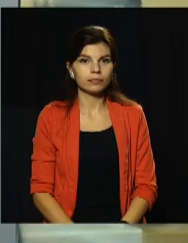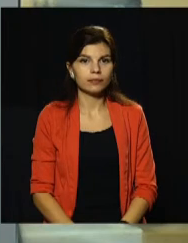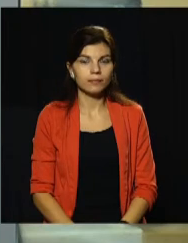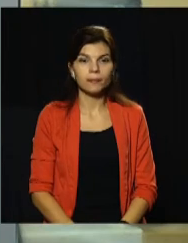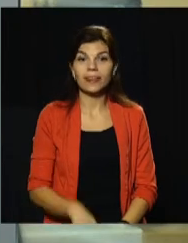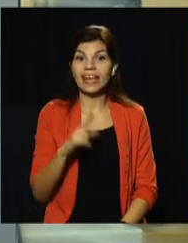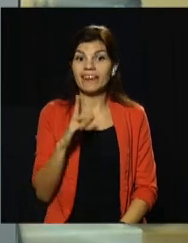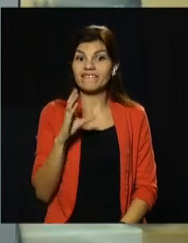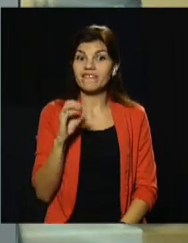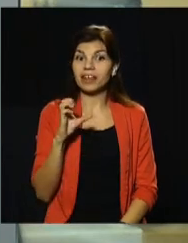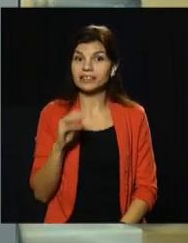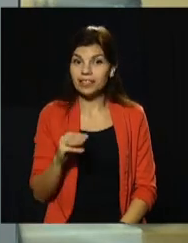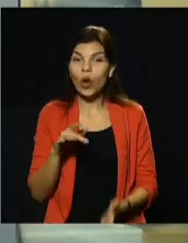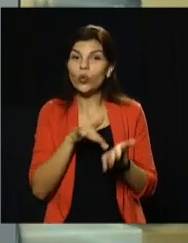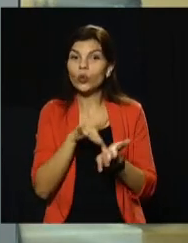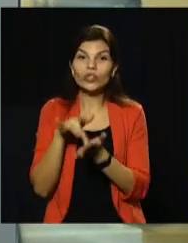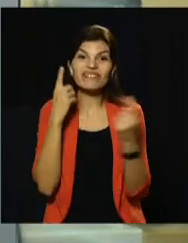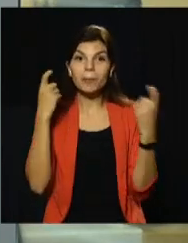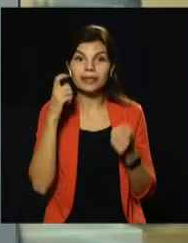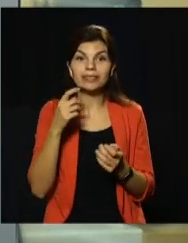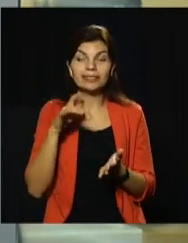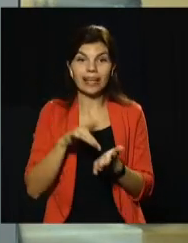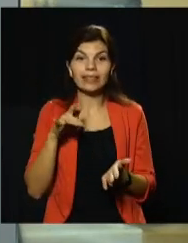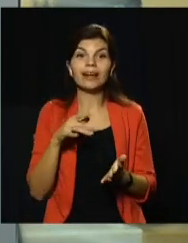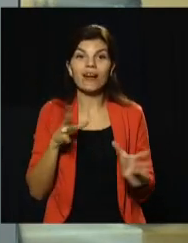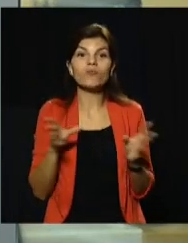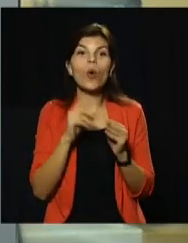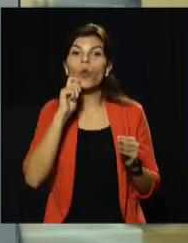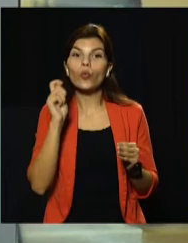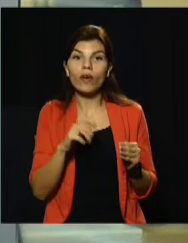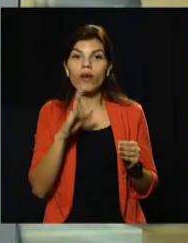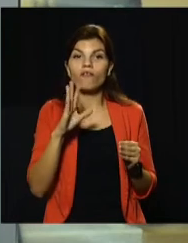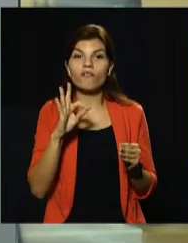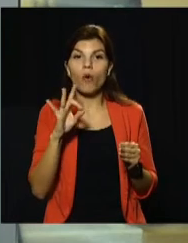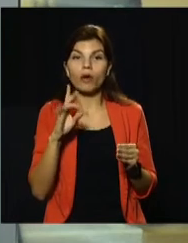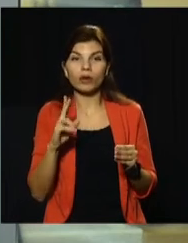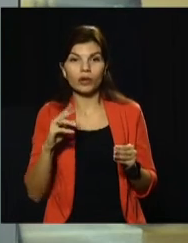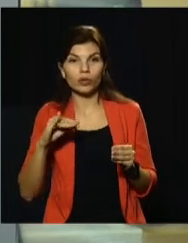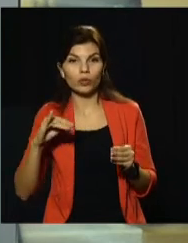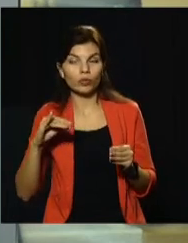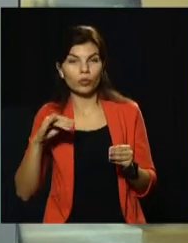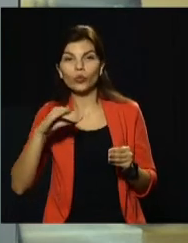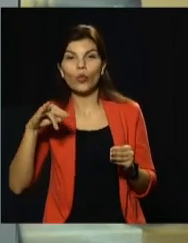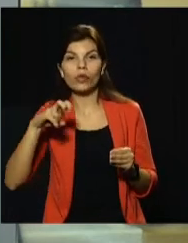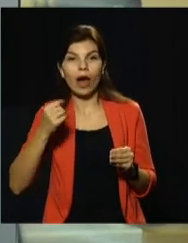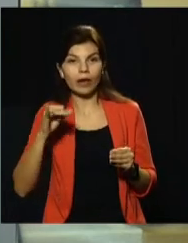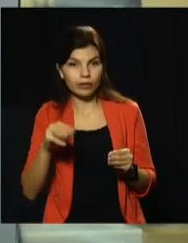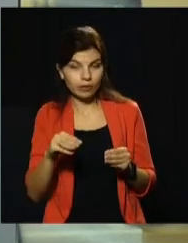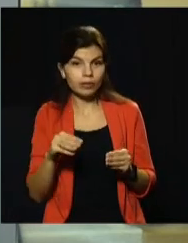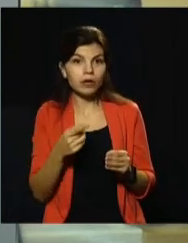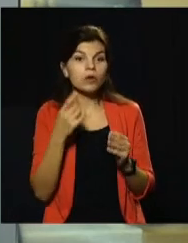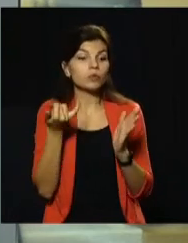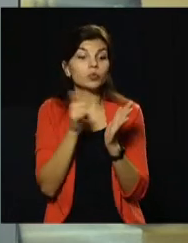Квест Дніпром, туристичний інформаційний центр, разом з українською компанією Walk Your Like презентували безкоштовний мобільний додаток